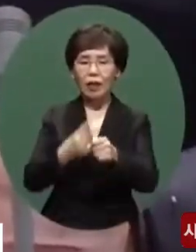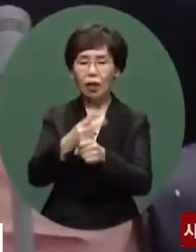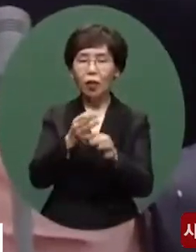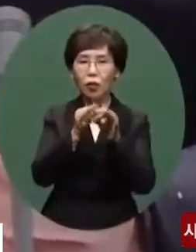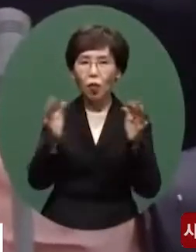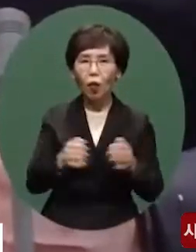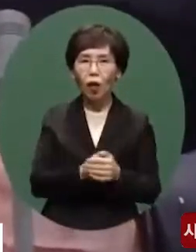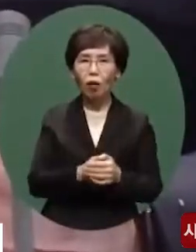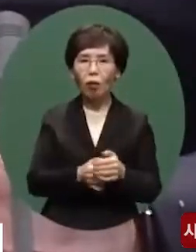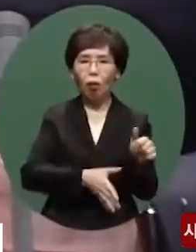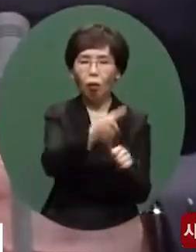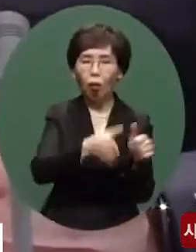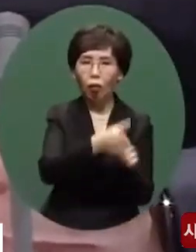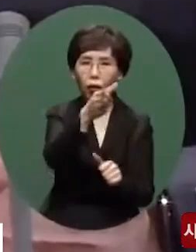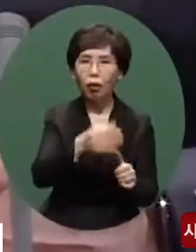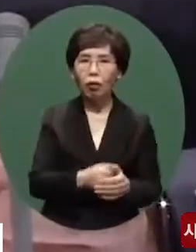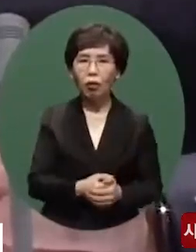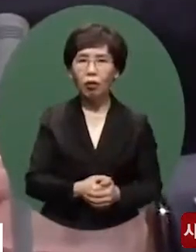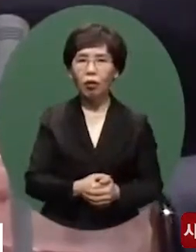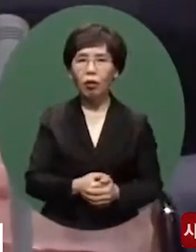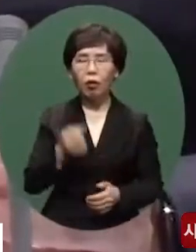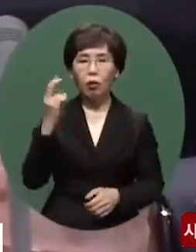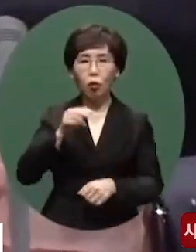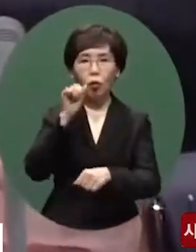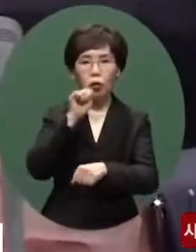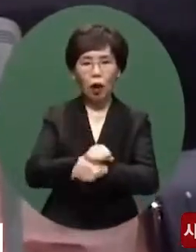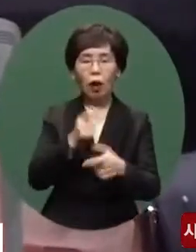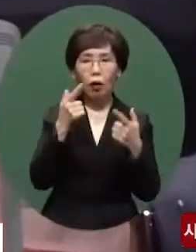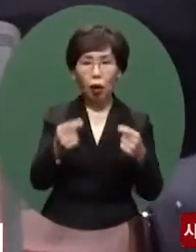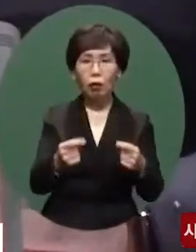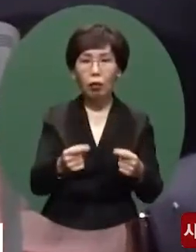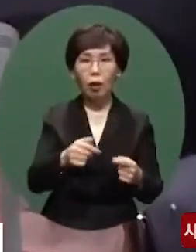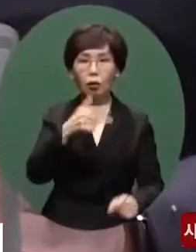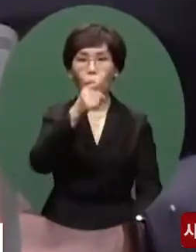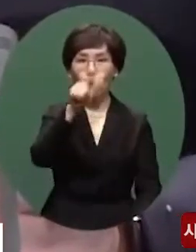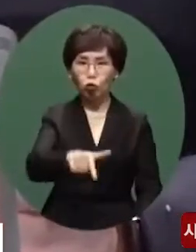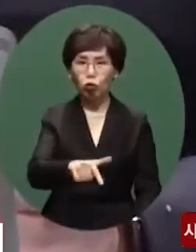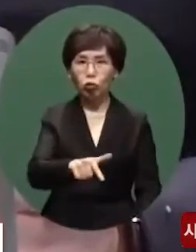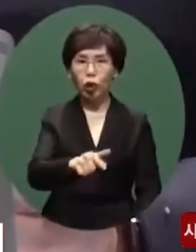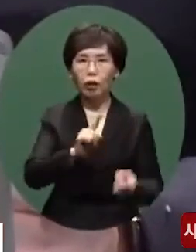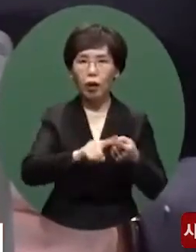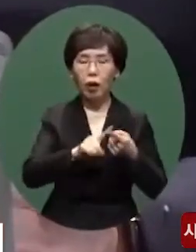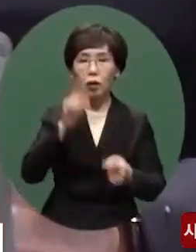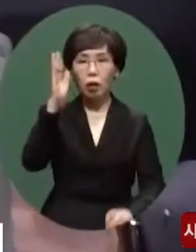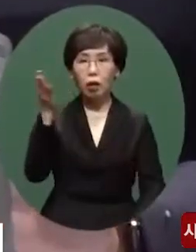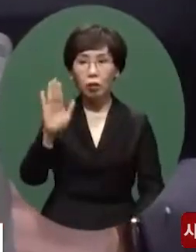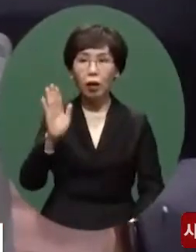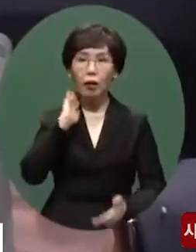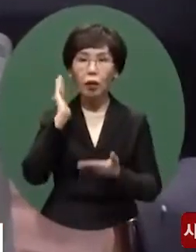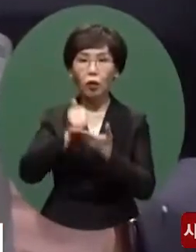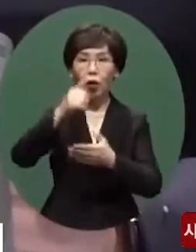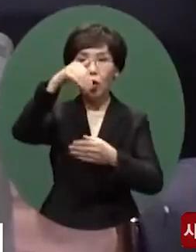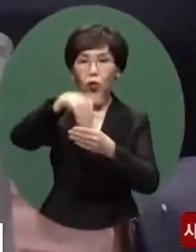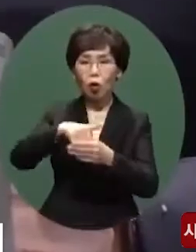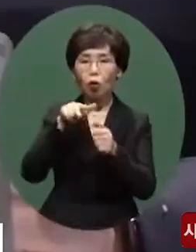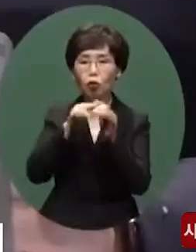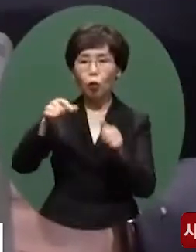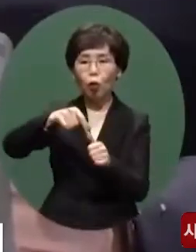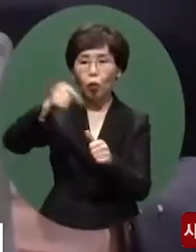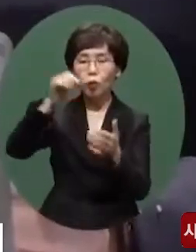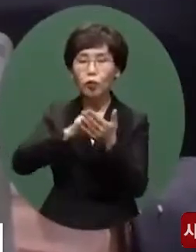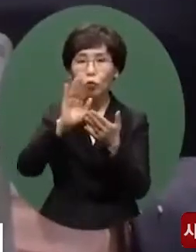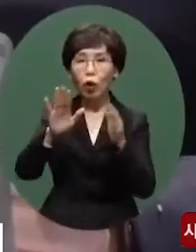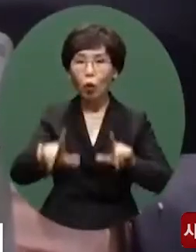2년간은 마녀사냥이다. 그리고 또 잘하는 것 같다. 그렇게 말씀하셨는데, 대선 후보 선출 이후에